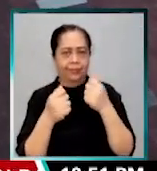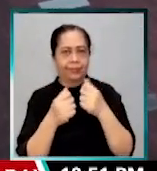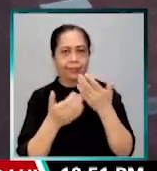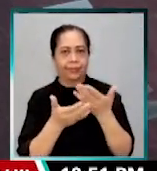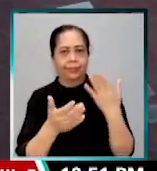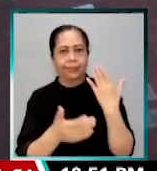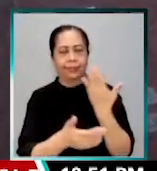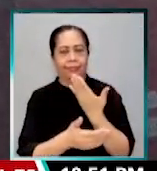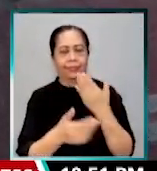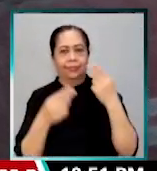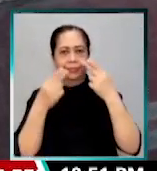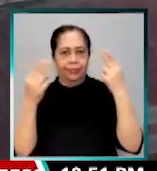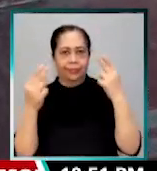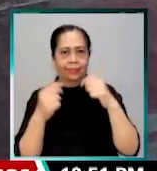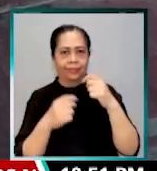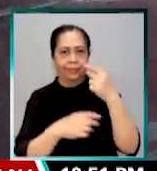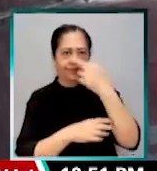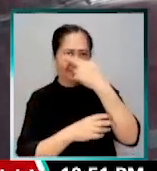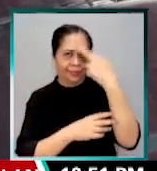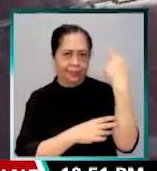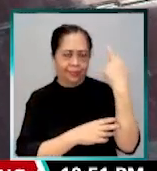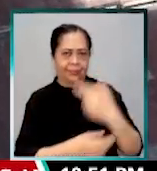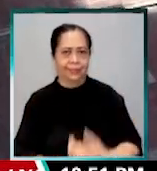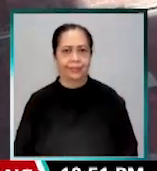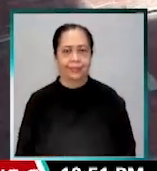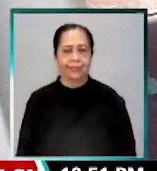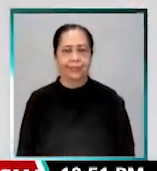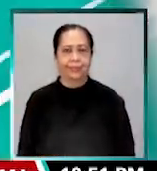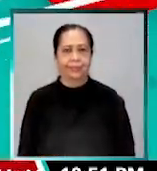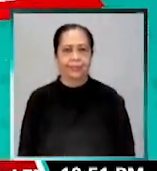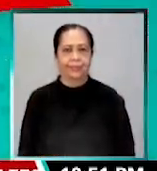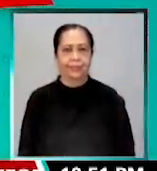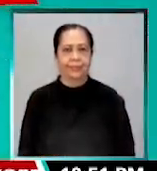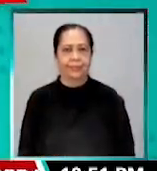sa kabayanihan ni Gat Jose Rizal.